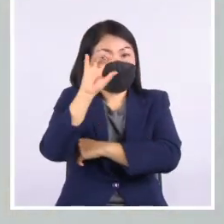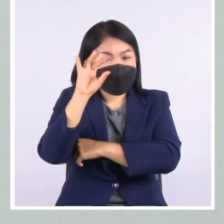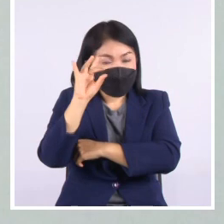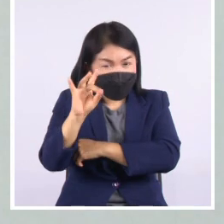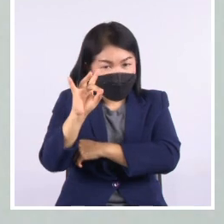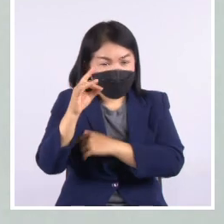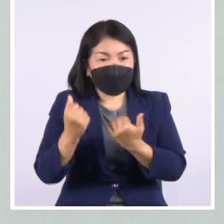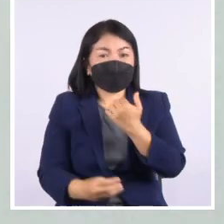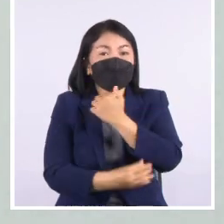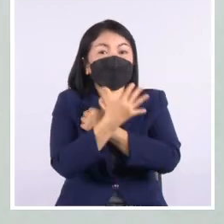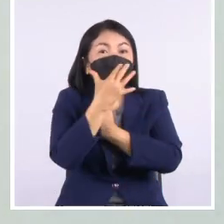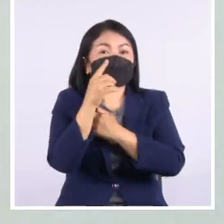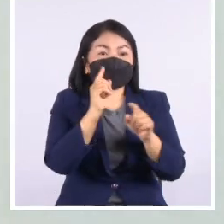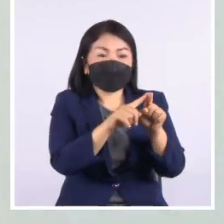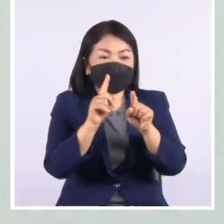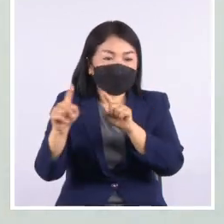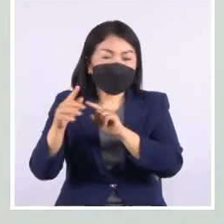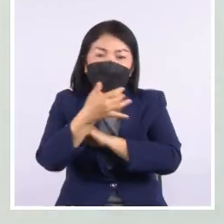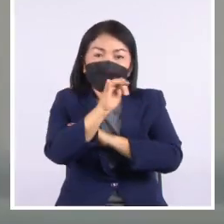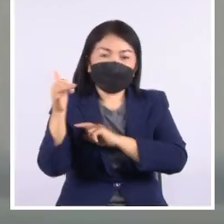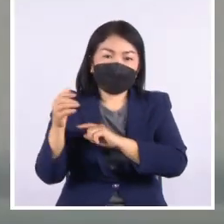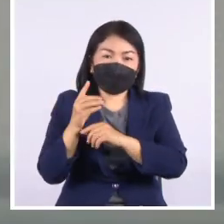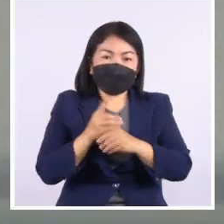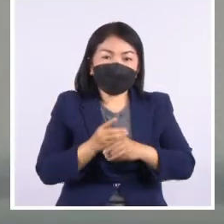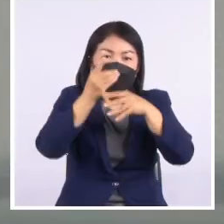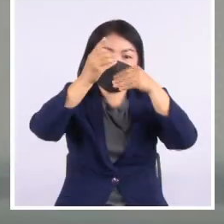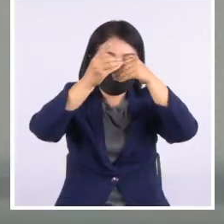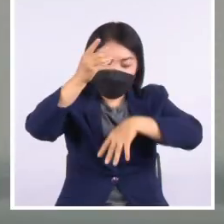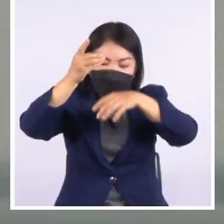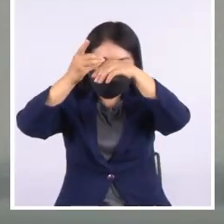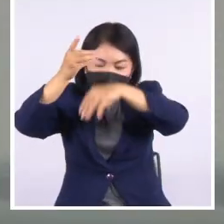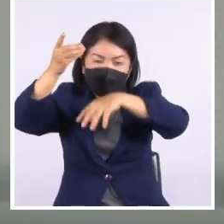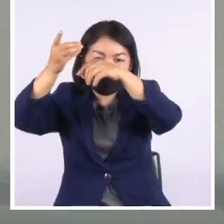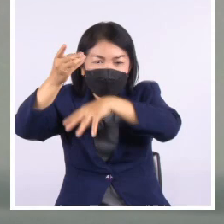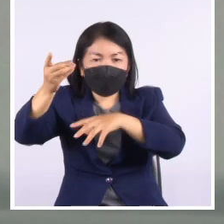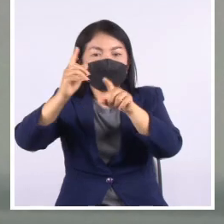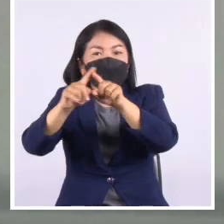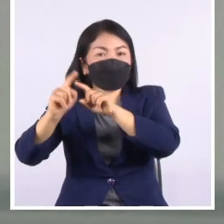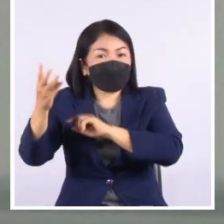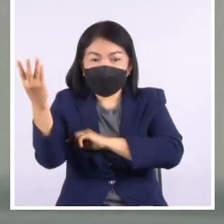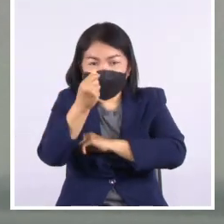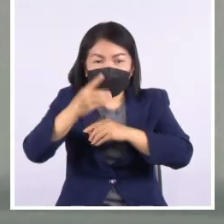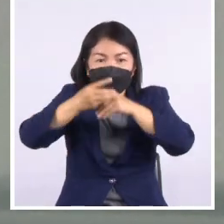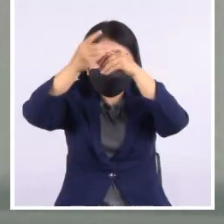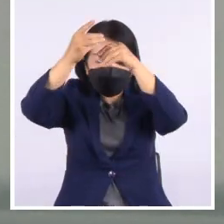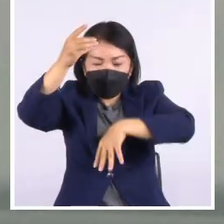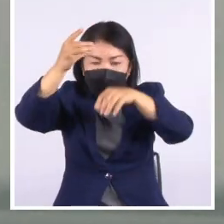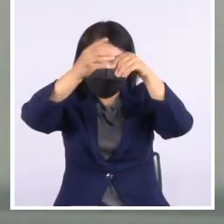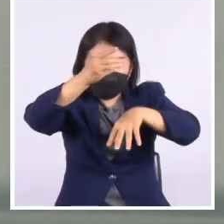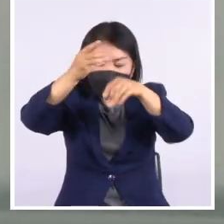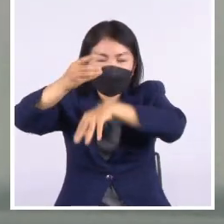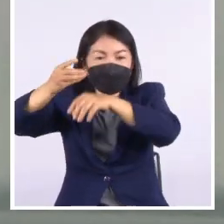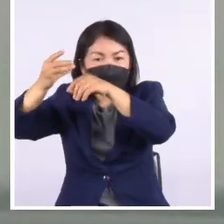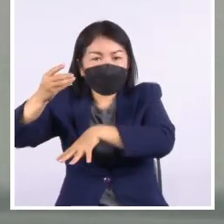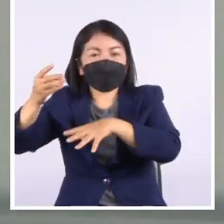ำให้มีโอกาสที่ชิ้นส่วนอาจจะหลุดจากการเผาไหม้หลังผ่านชั้นบรรยากาศด้วยความเร็วจะตกสู่พื้นดินหรือว่าอาจตก